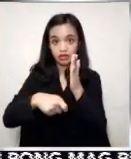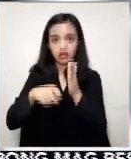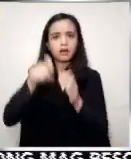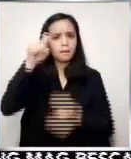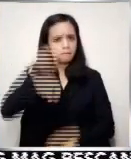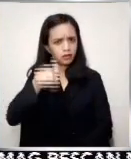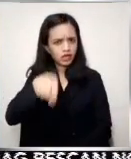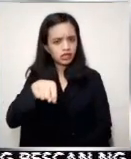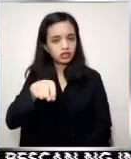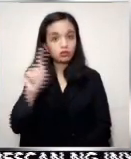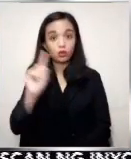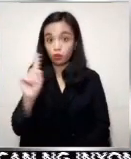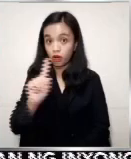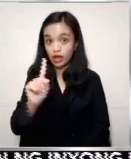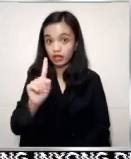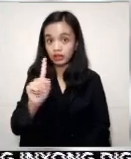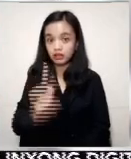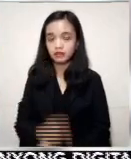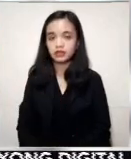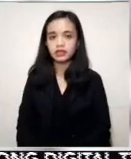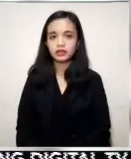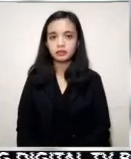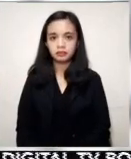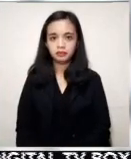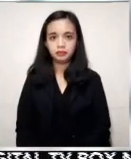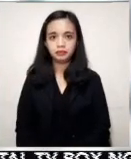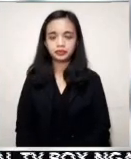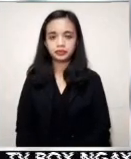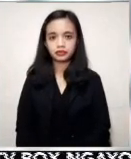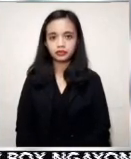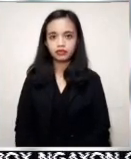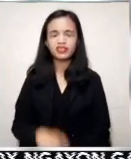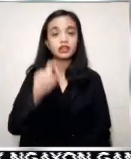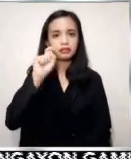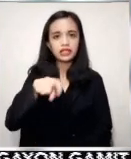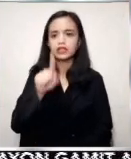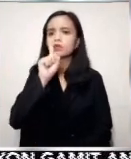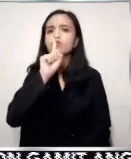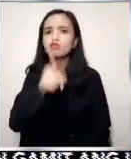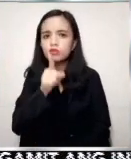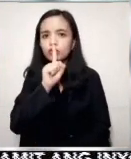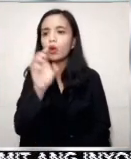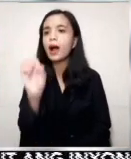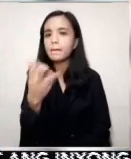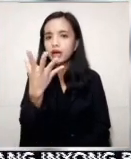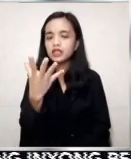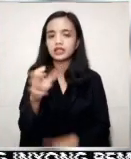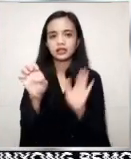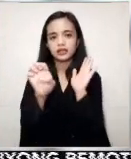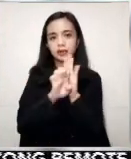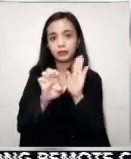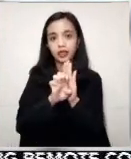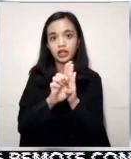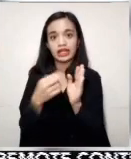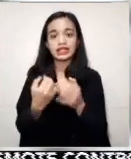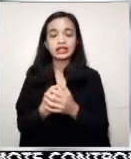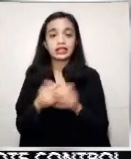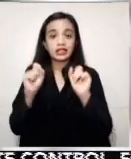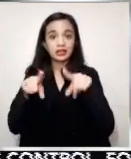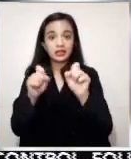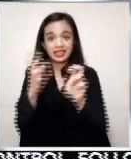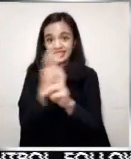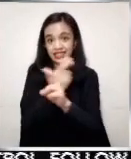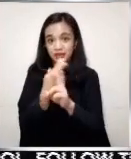sila mag-indicate ng actual presyo. Tulad din ng pagbenta sa regular groceries or sa